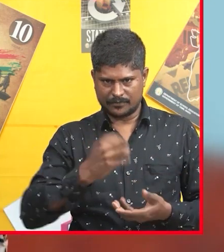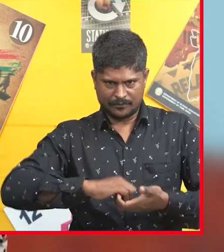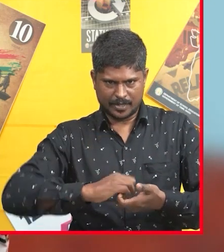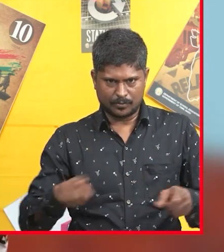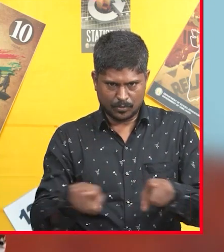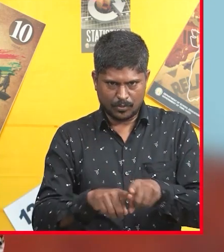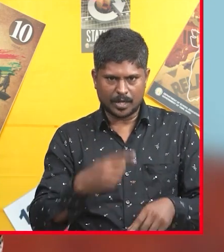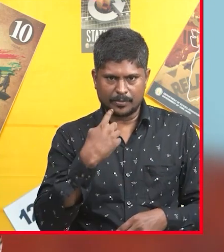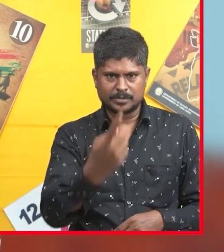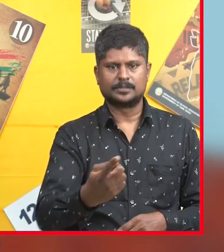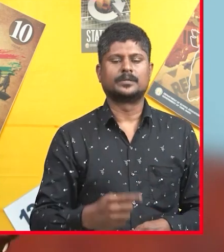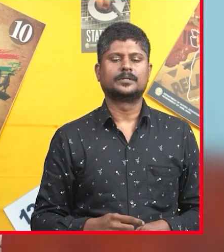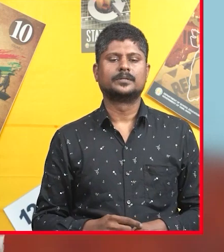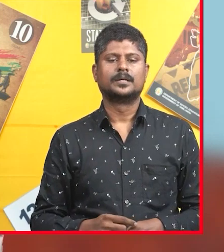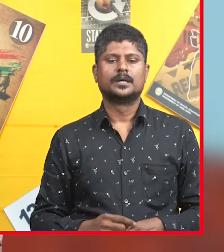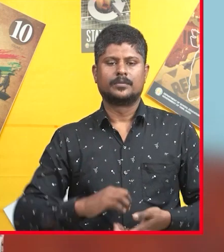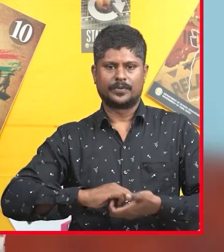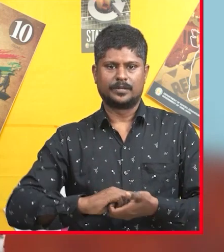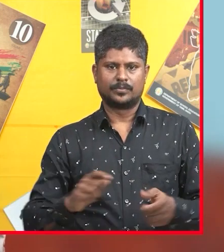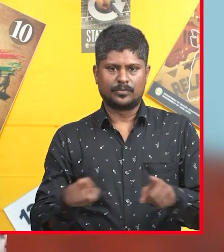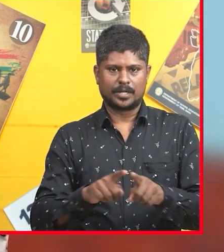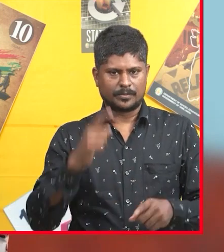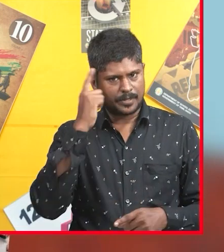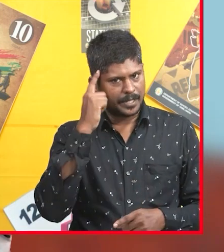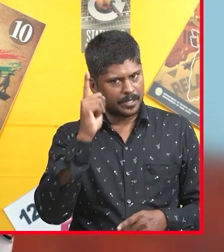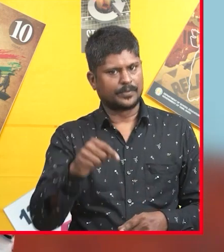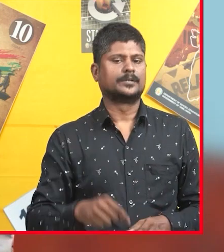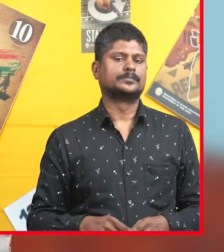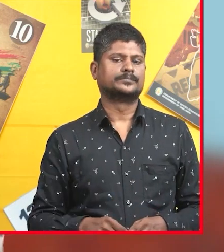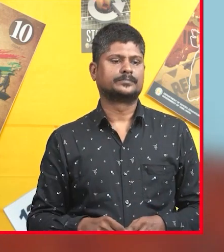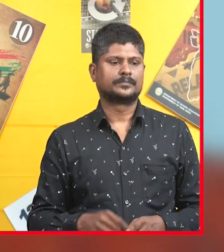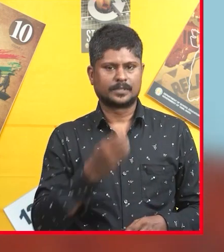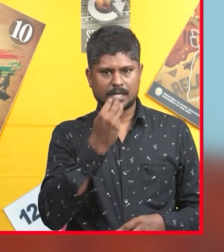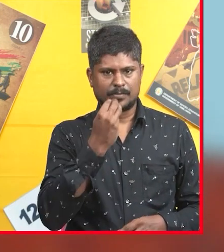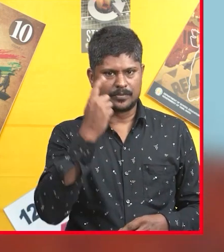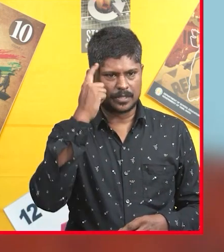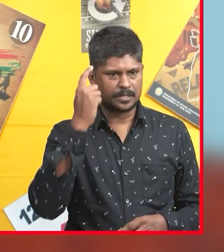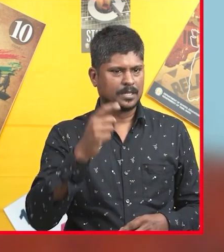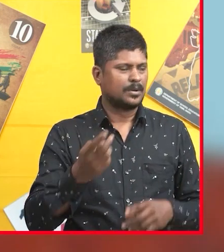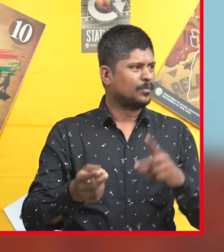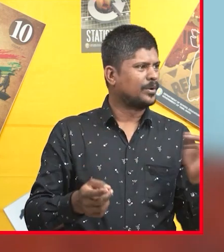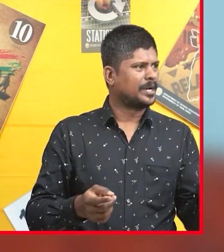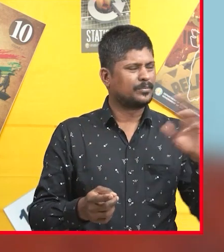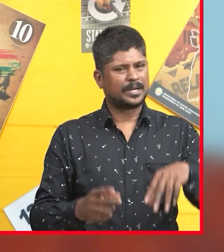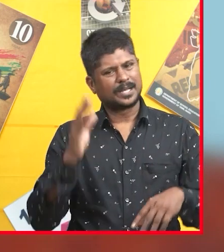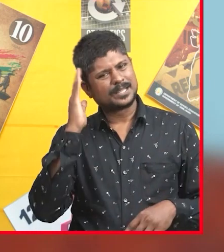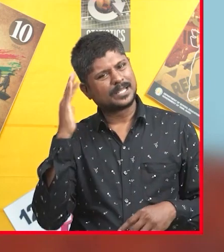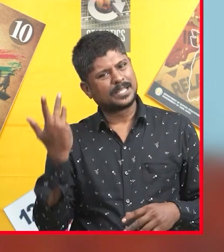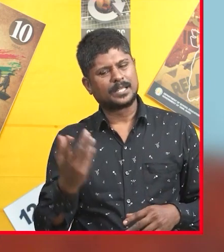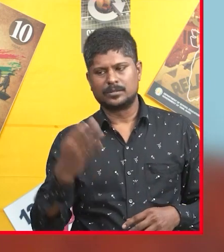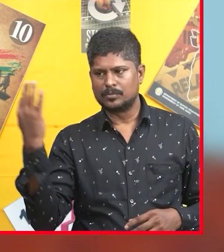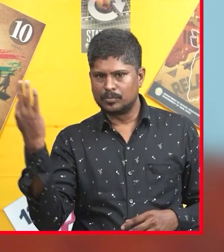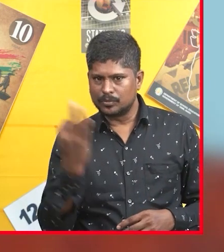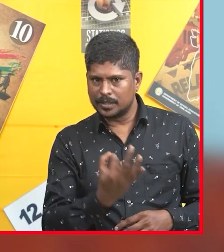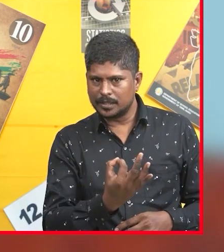ஆனா உறவினர்கள் வேற, விருந்தினர்கள் வேற. விருந்தினர் அப்படின்னா முன்ன பின்ன அறிமுகம் இல்லாத